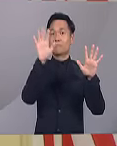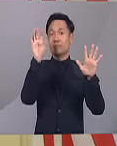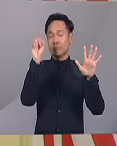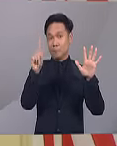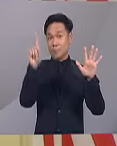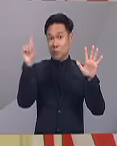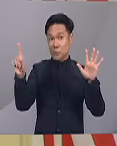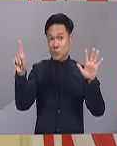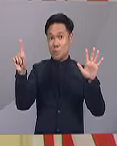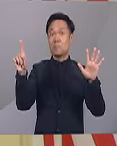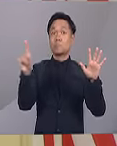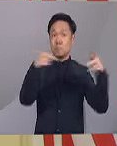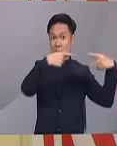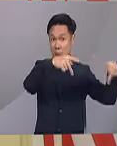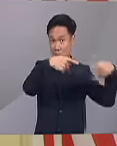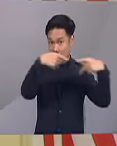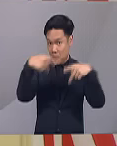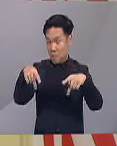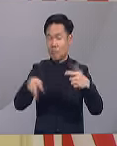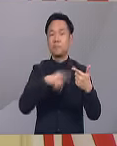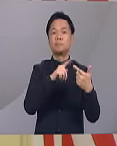5,511 pasaraya,